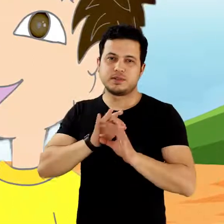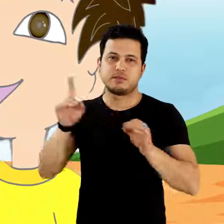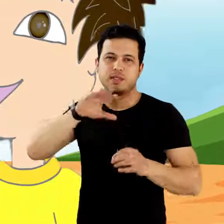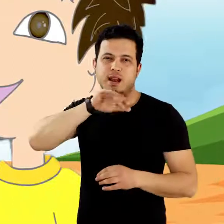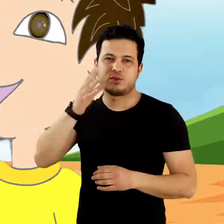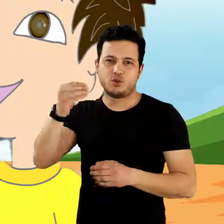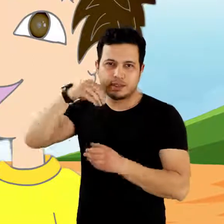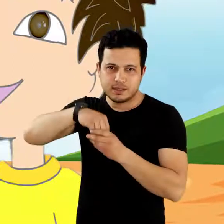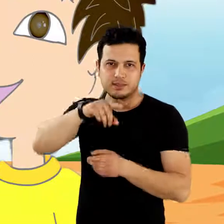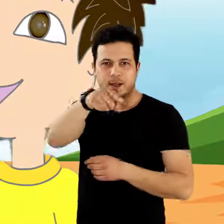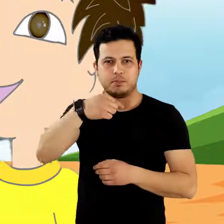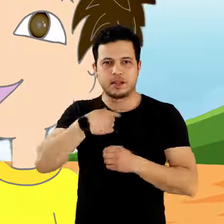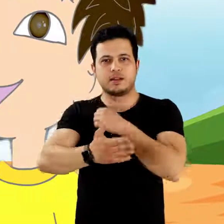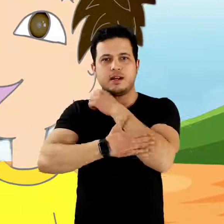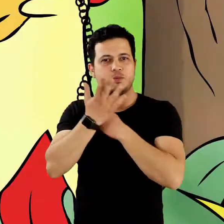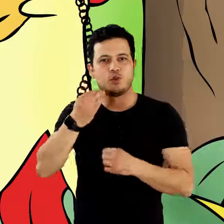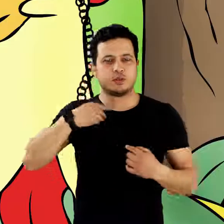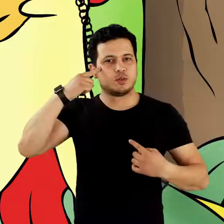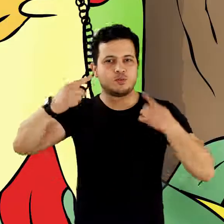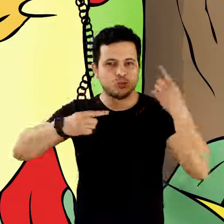bu konuda yardım edebilirsin diye düşündük.